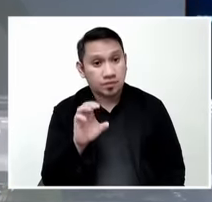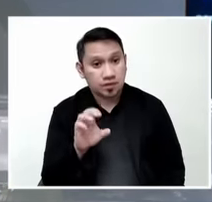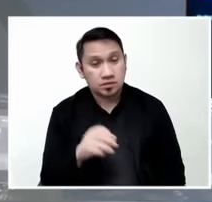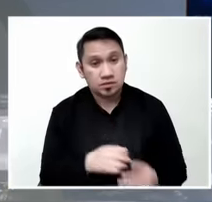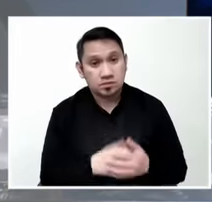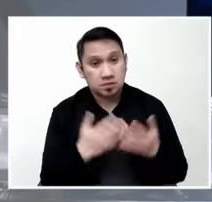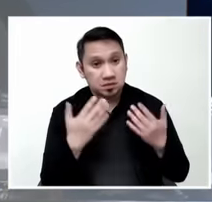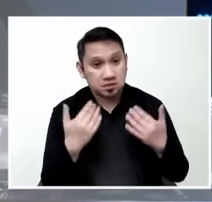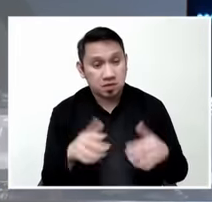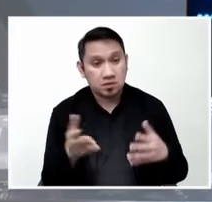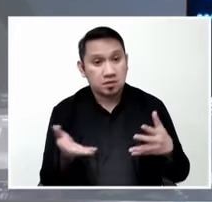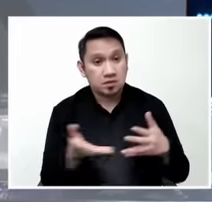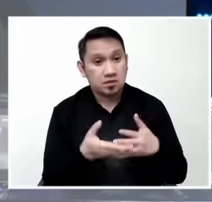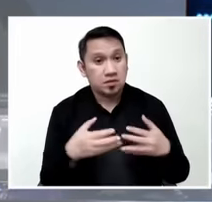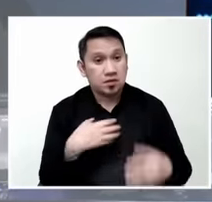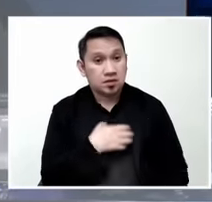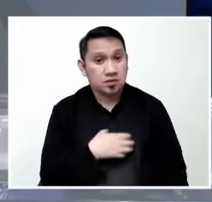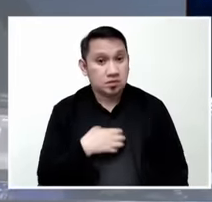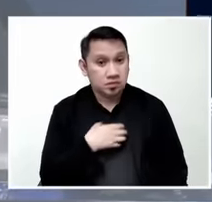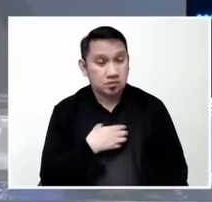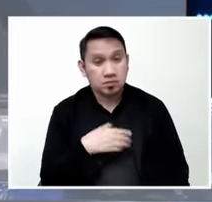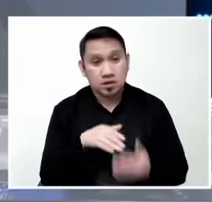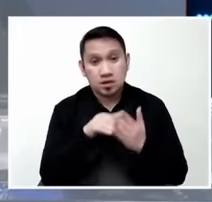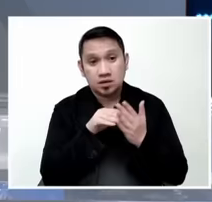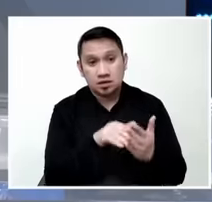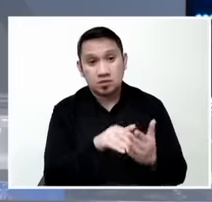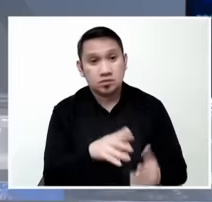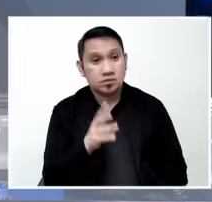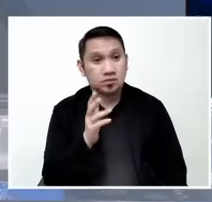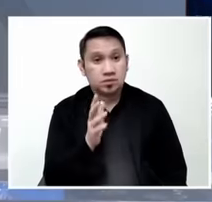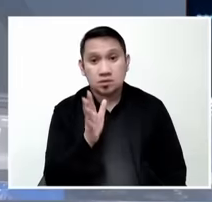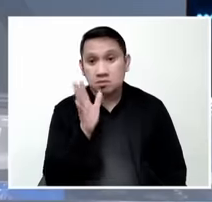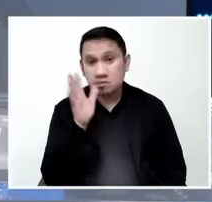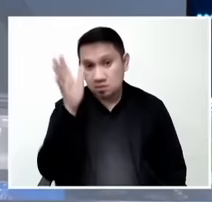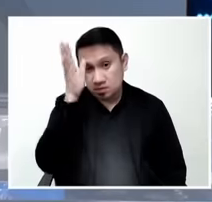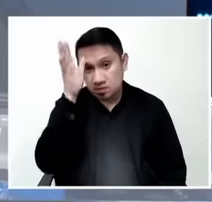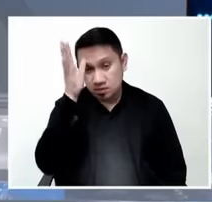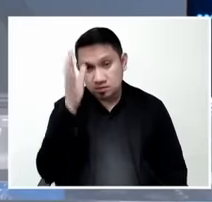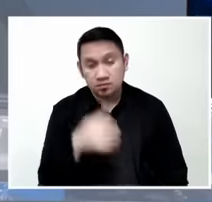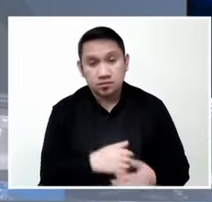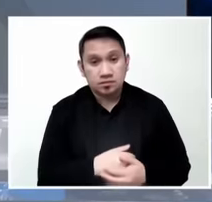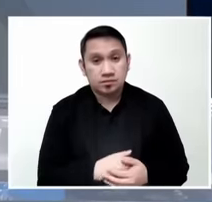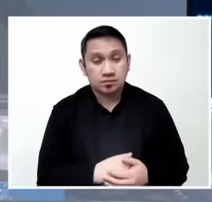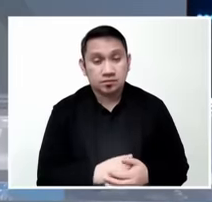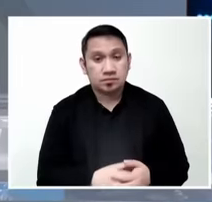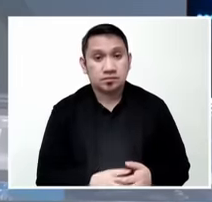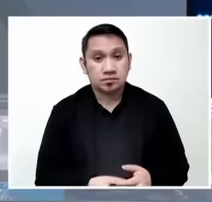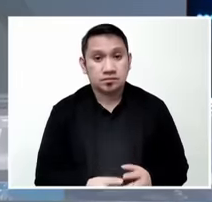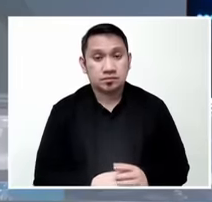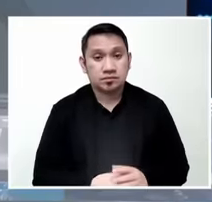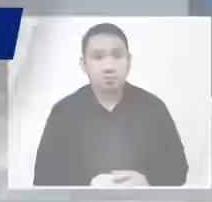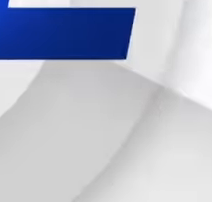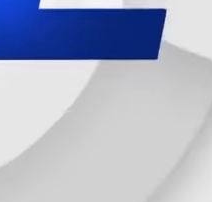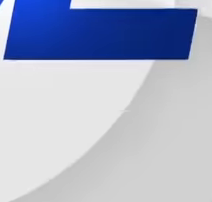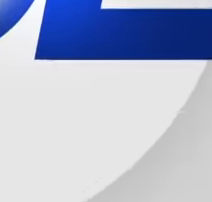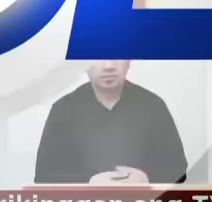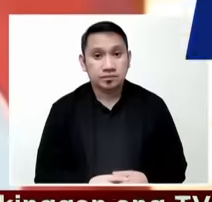nito magsampa ng reklamo laban sa kanyang ama, nagpa-patrol RG Cruz.